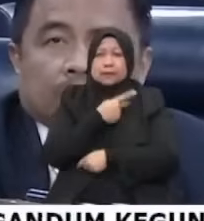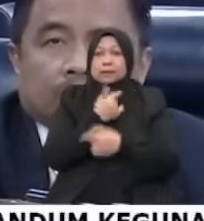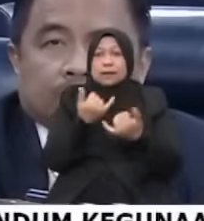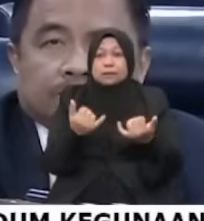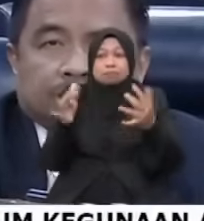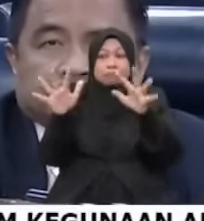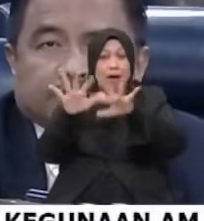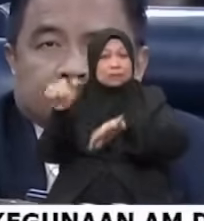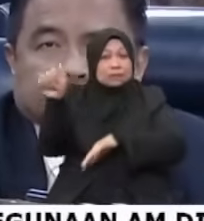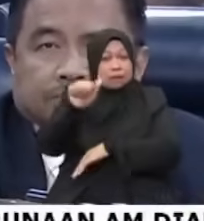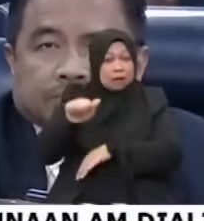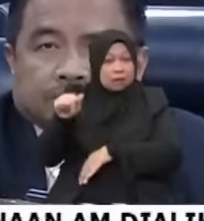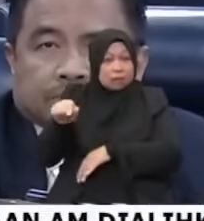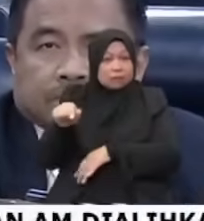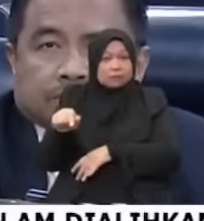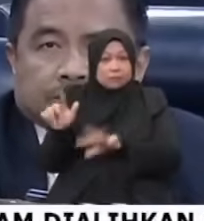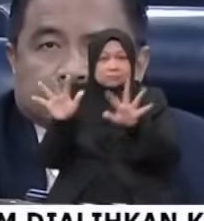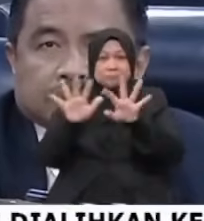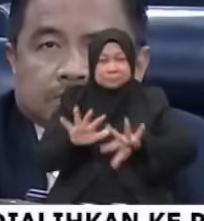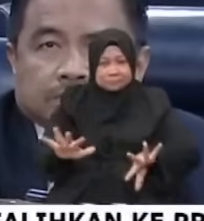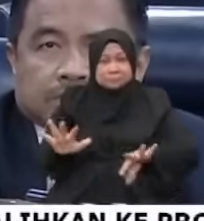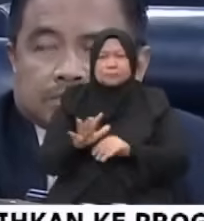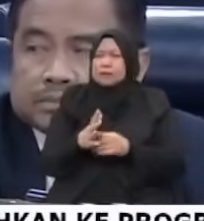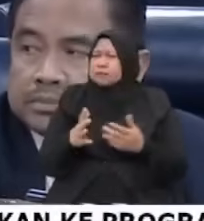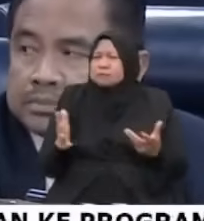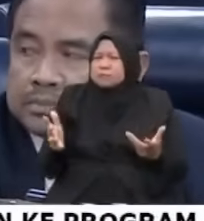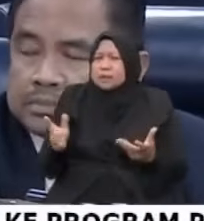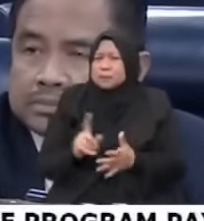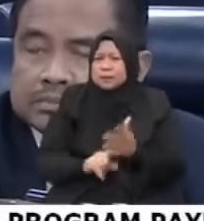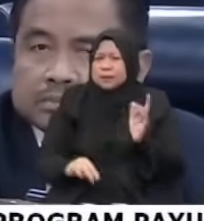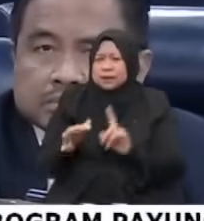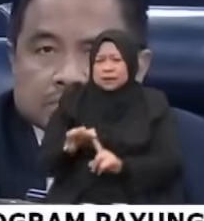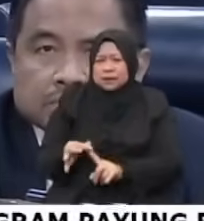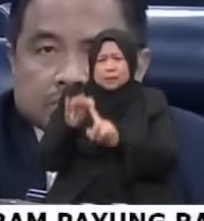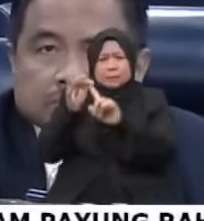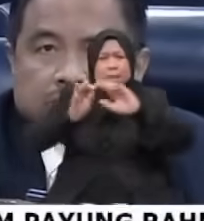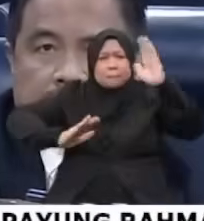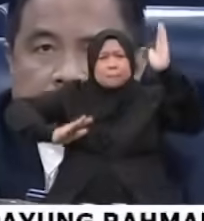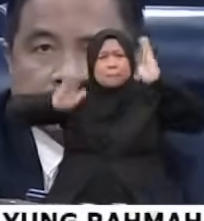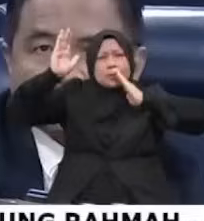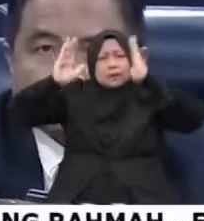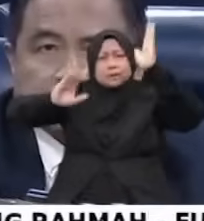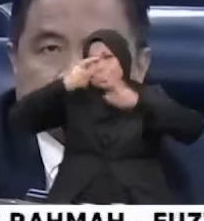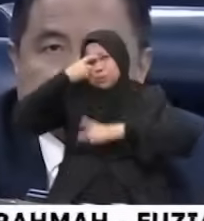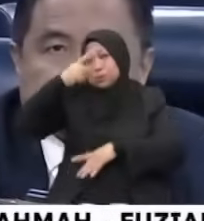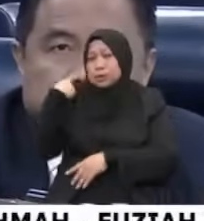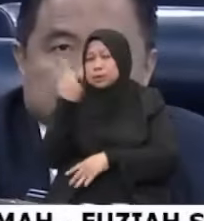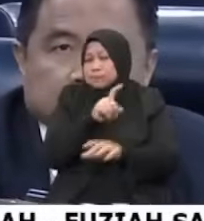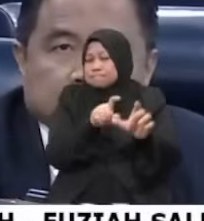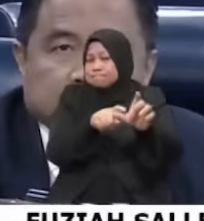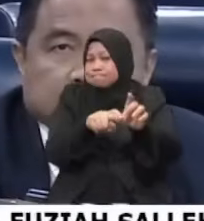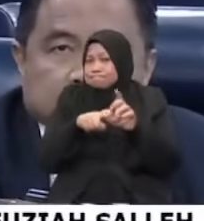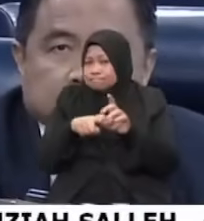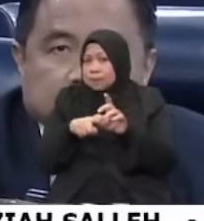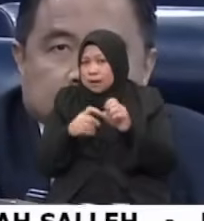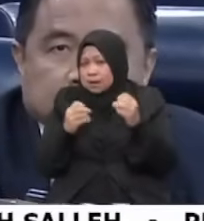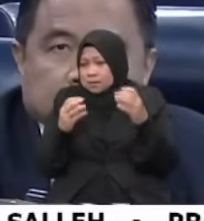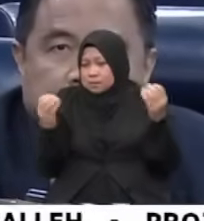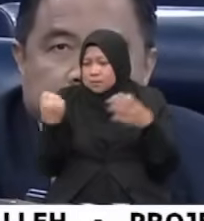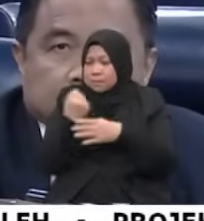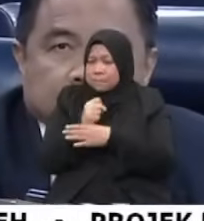rantau Asia dan Asia Tenggara ini juga Apakah kelebihan Malaysia untuk kita menarik lebih banyak lagi